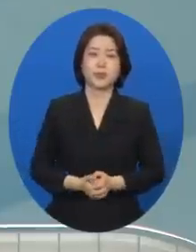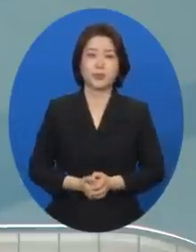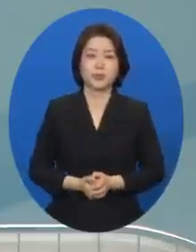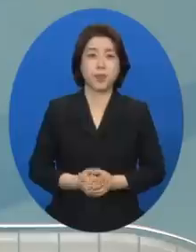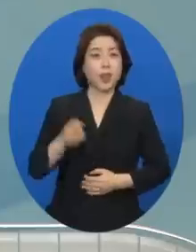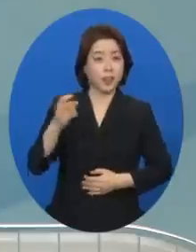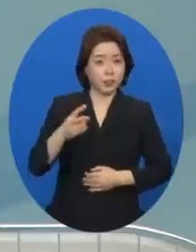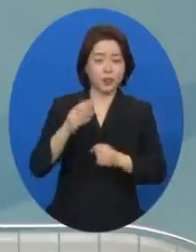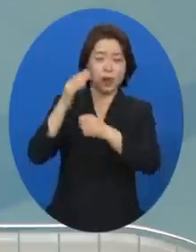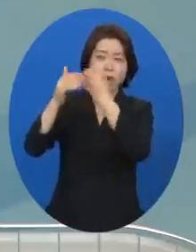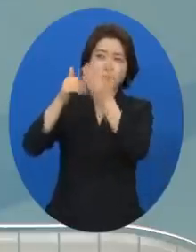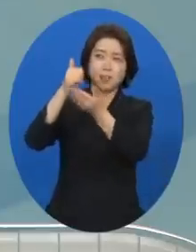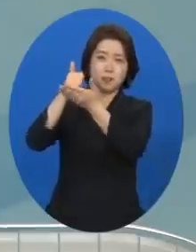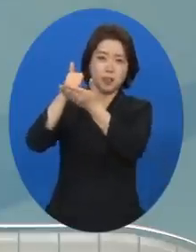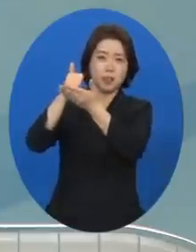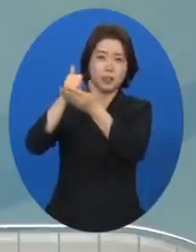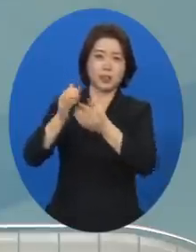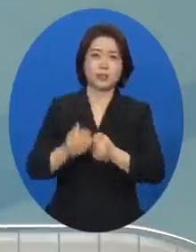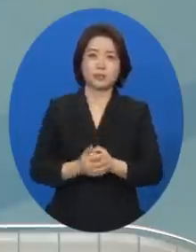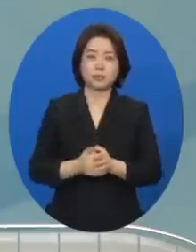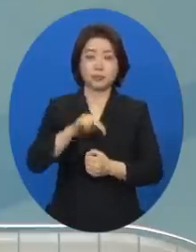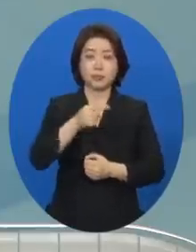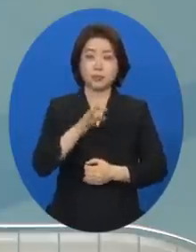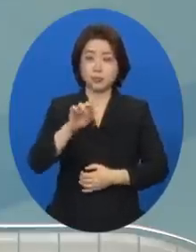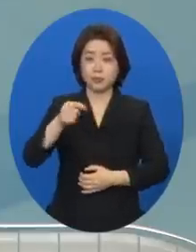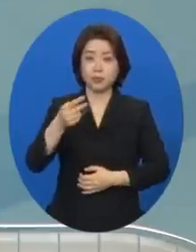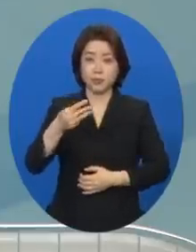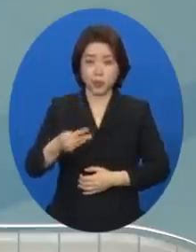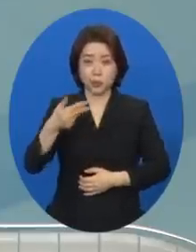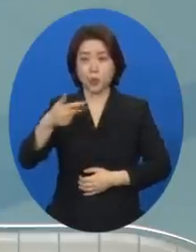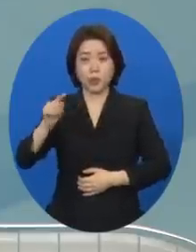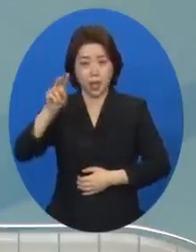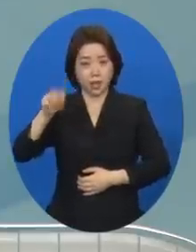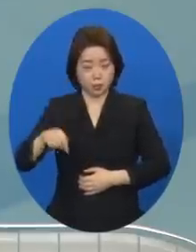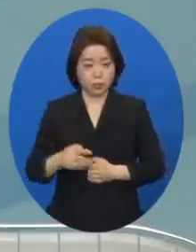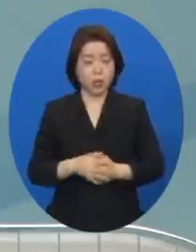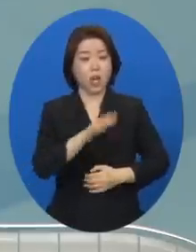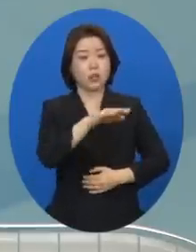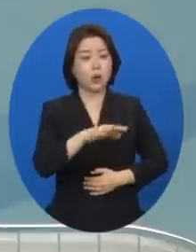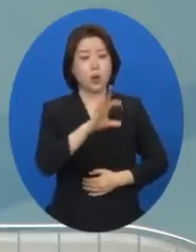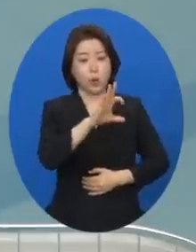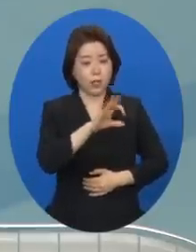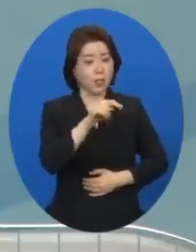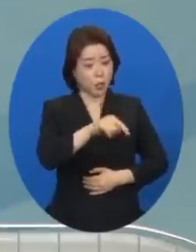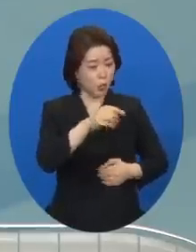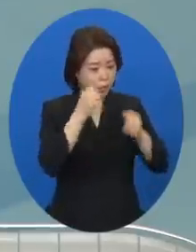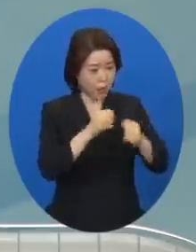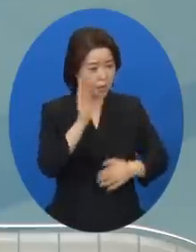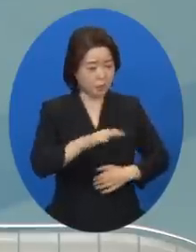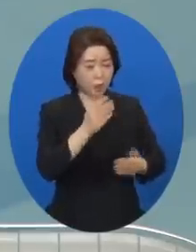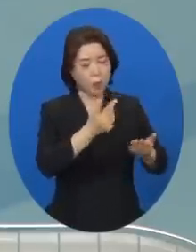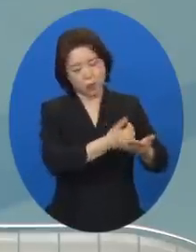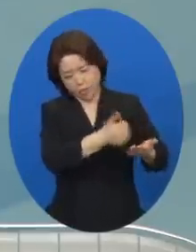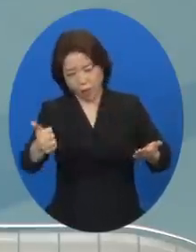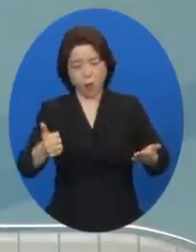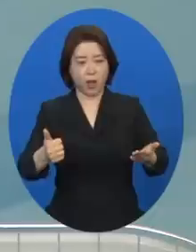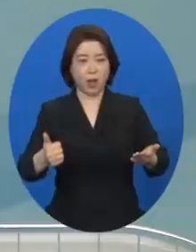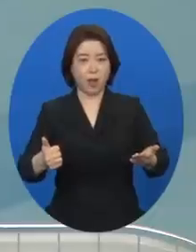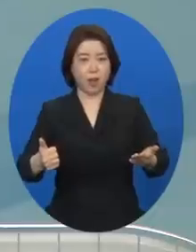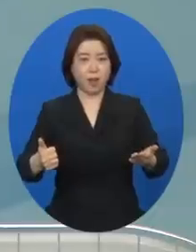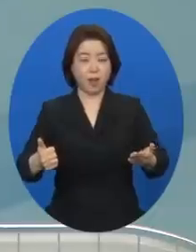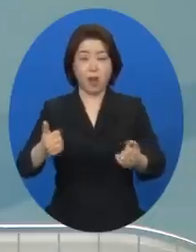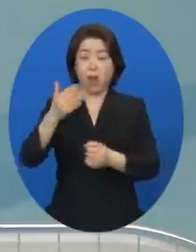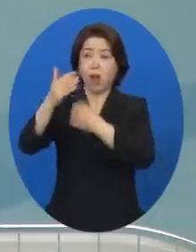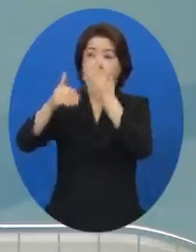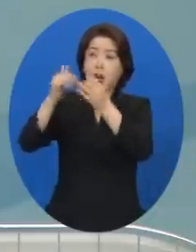그리고 하나님께서 성 술 아무에게 너 이제 화장실 했었다 아 하나님 사랑하는 아이가